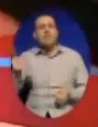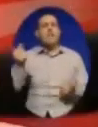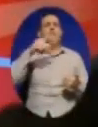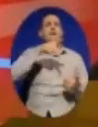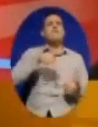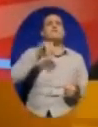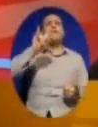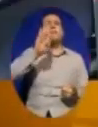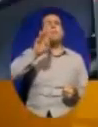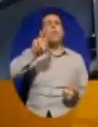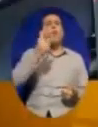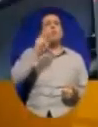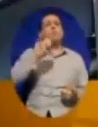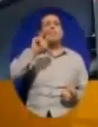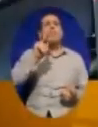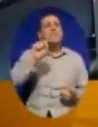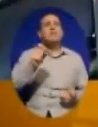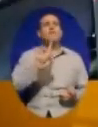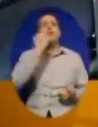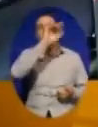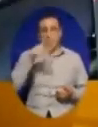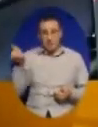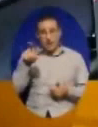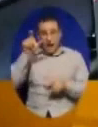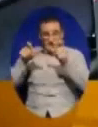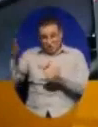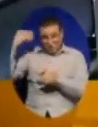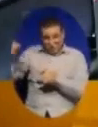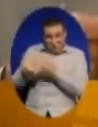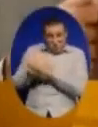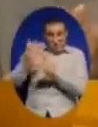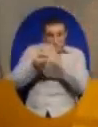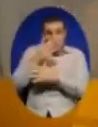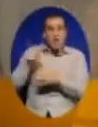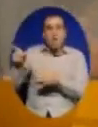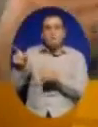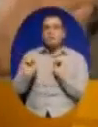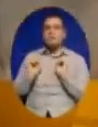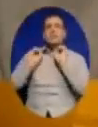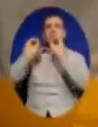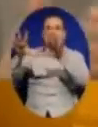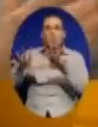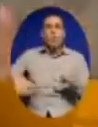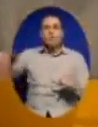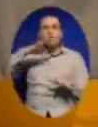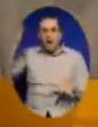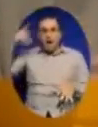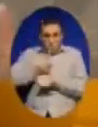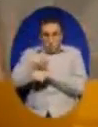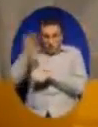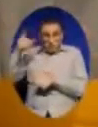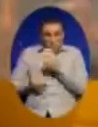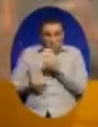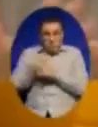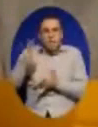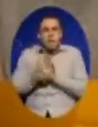יודע איפה? כי אנשים שהיו ברד ופיברוניקס, המייסדים, הם נזרקו לתוך סביבה תחרותית, מאוד היו צריכים